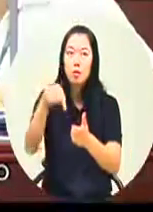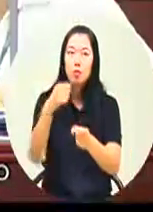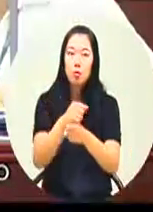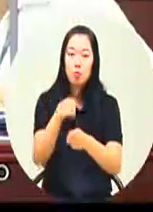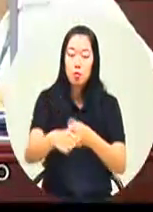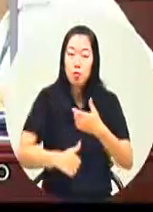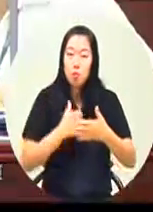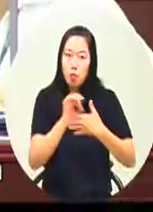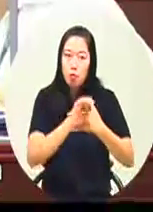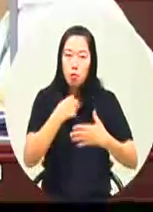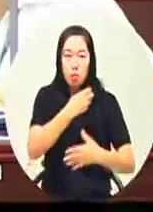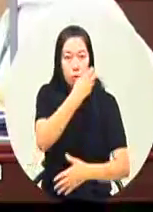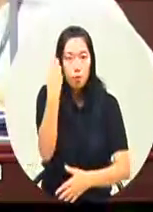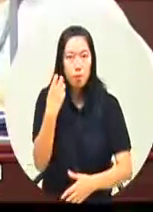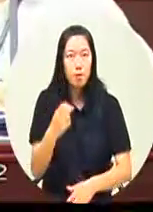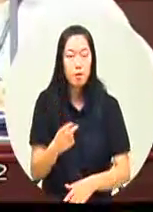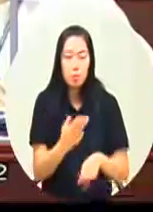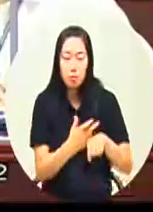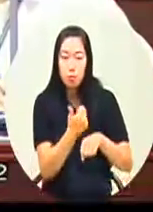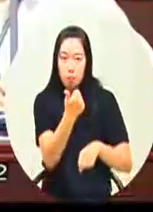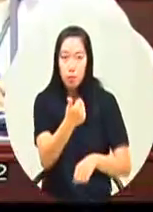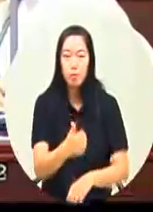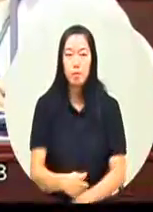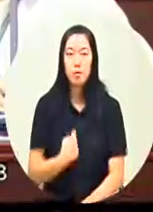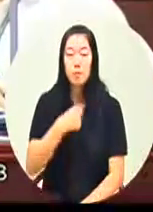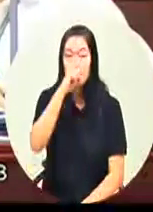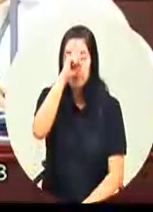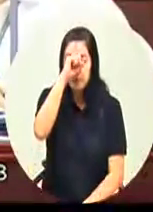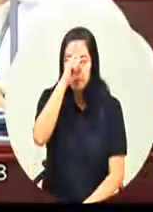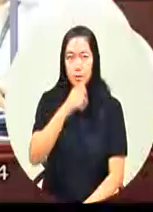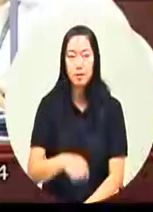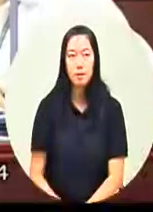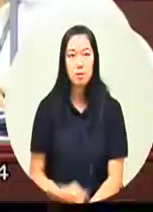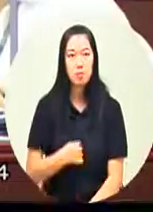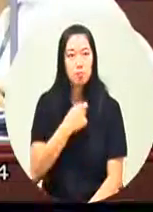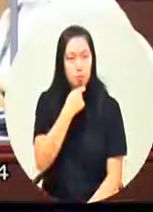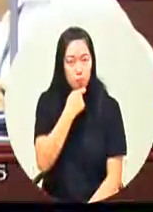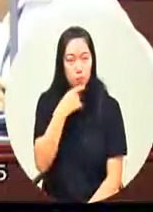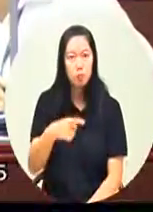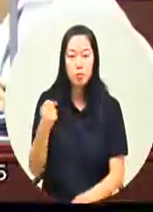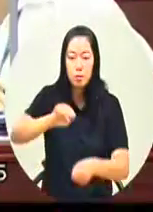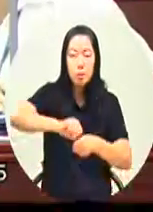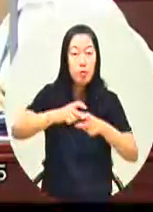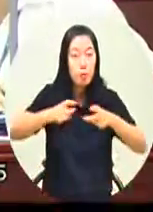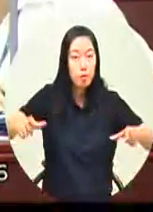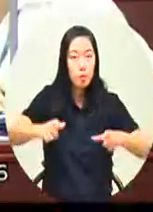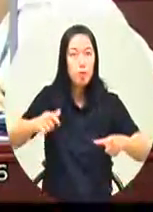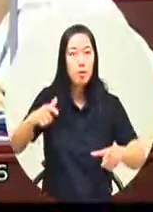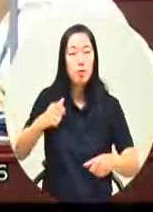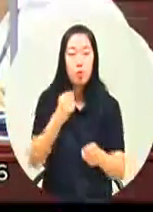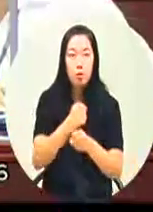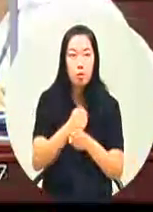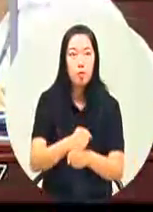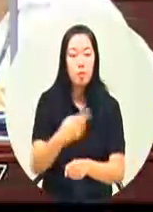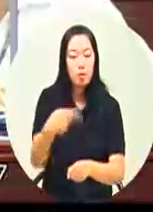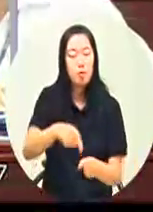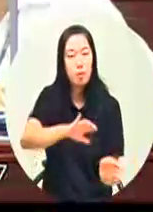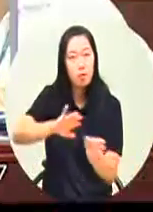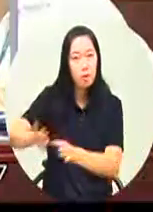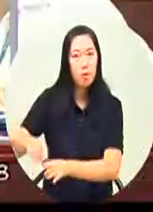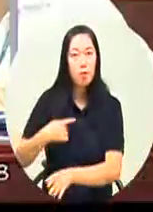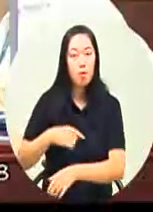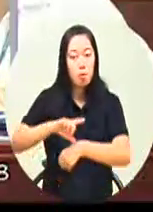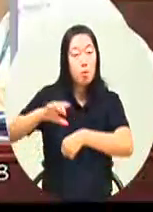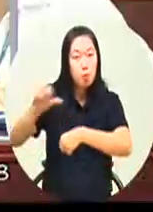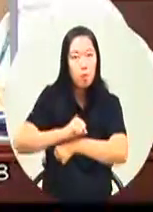验，发现到这些效益，我们也希望啊，我们愿意来扩大这样的一个施作。那另外呢，我们也趁这个